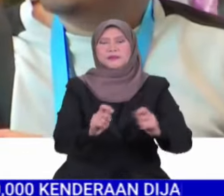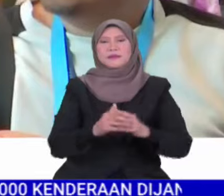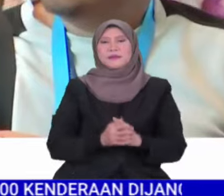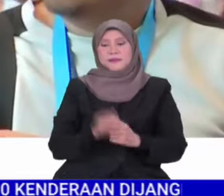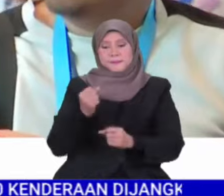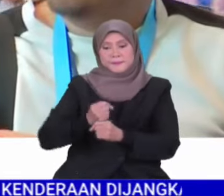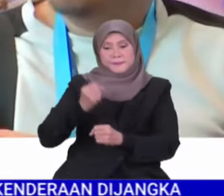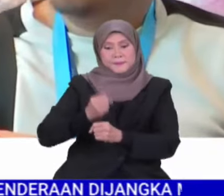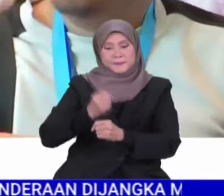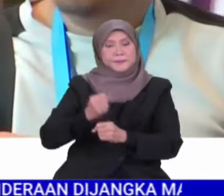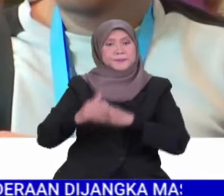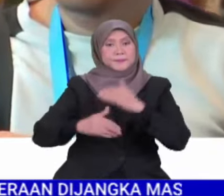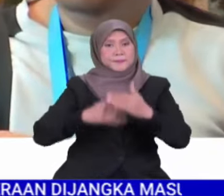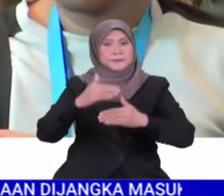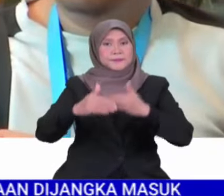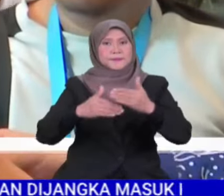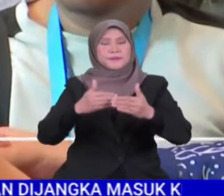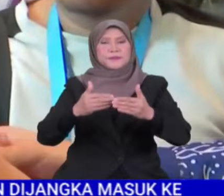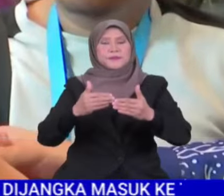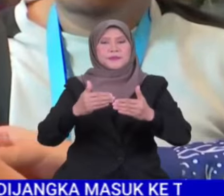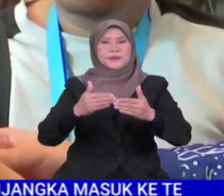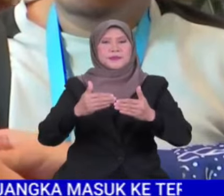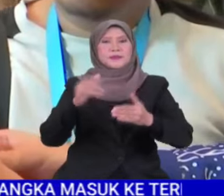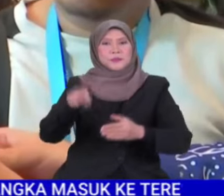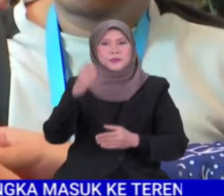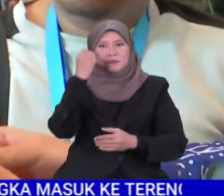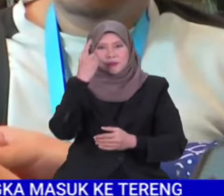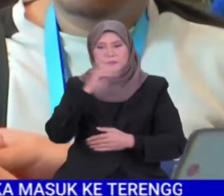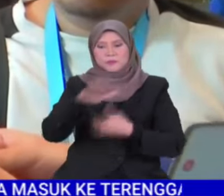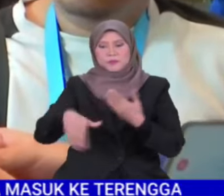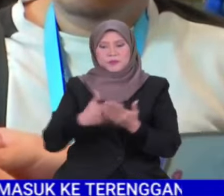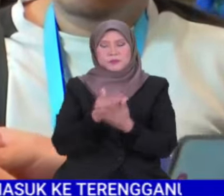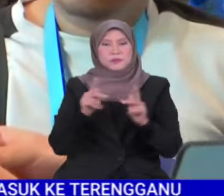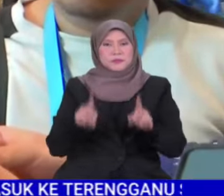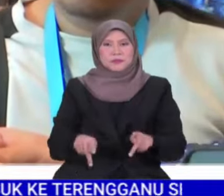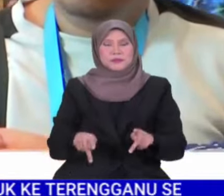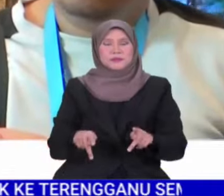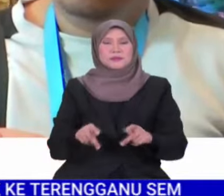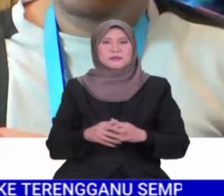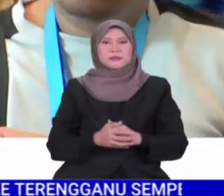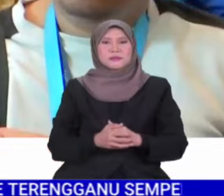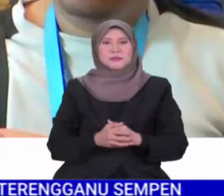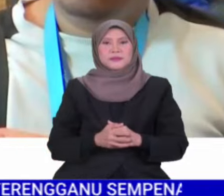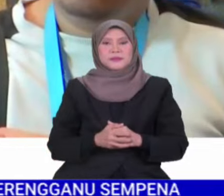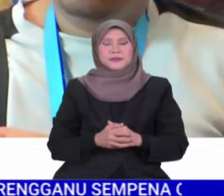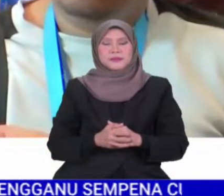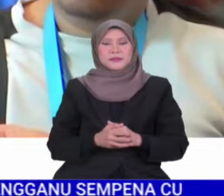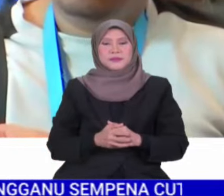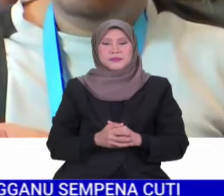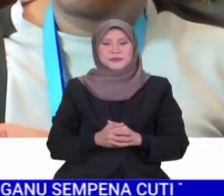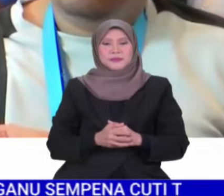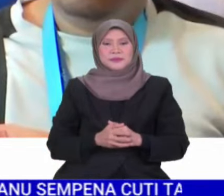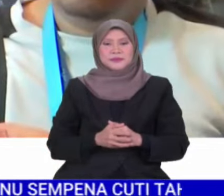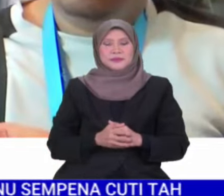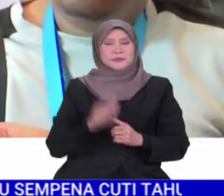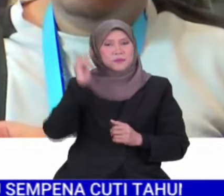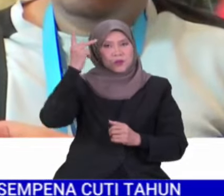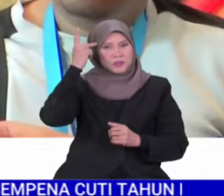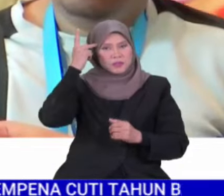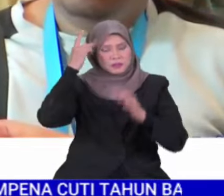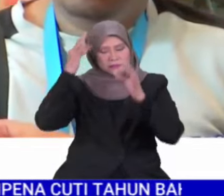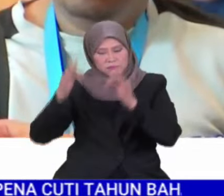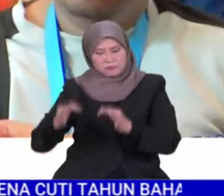rangka kerja yang seharusnya difahami oleh semua pihak daripada pihak policy makers